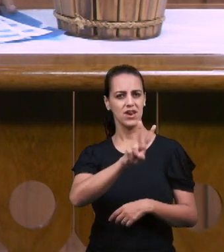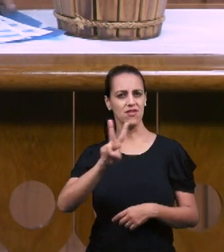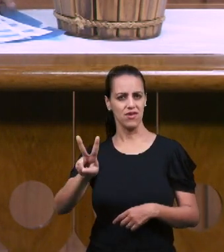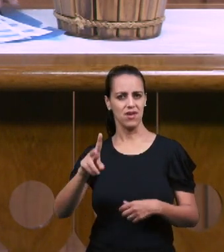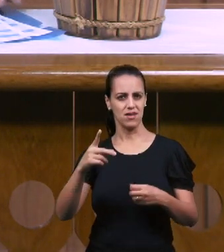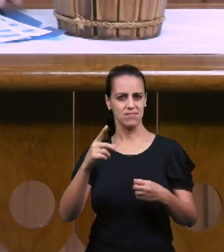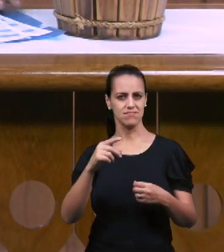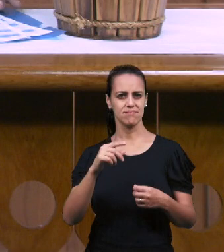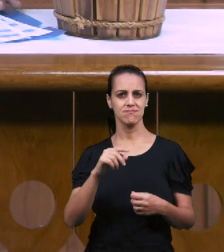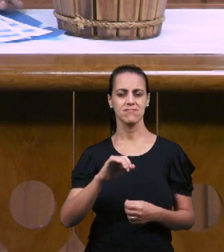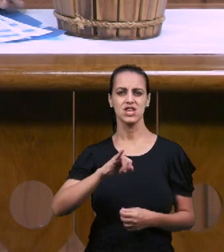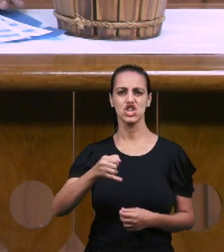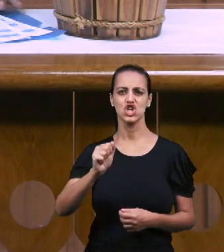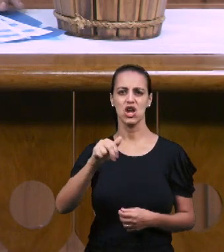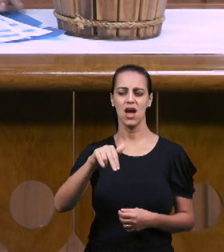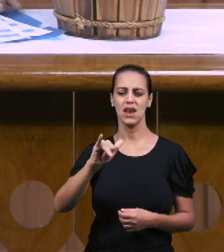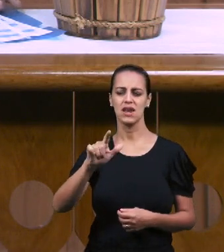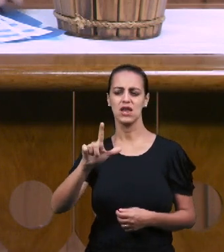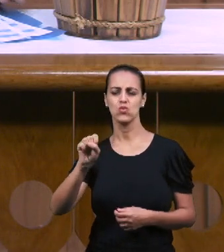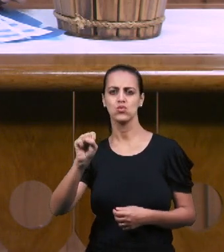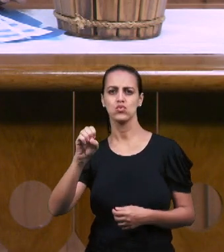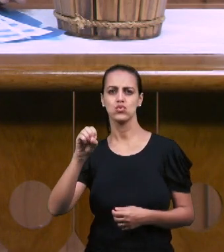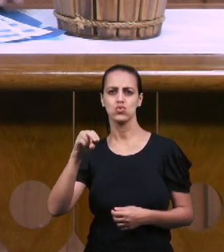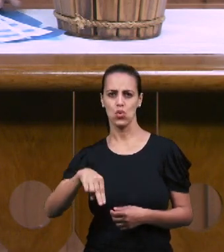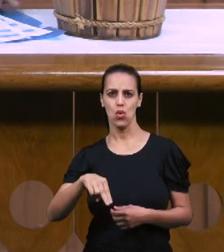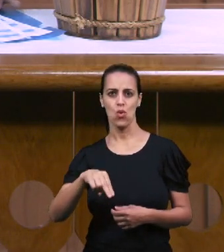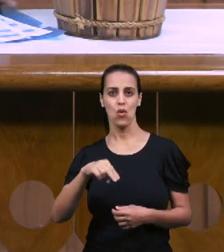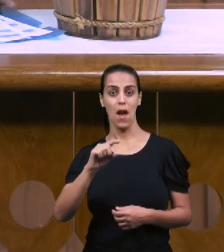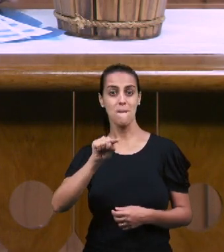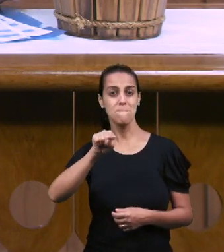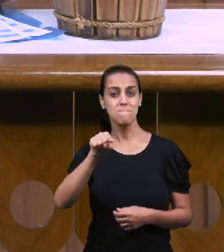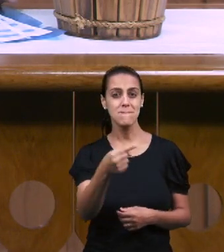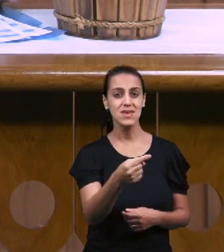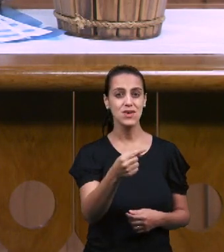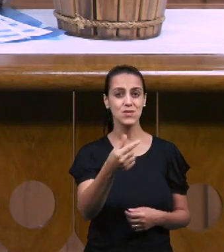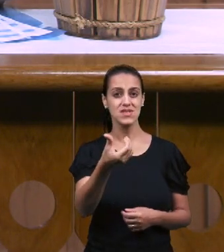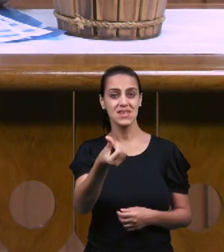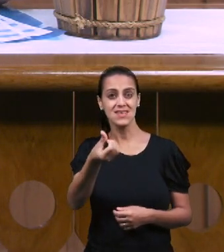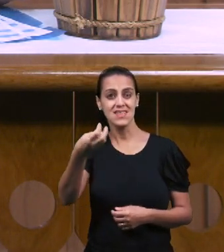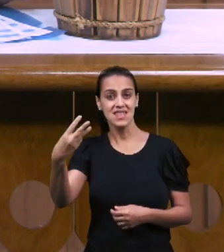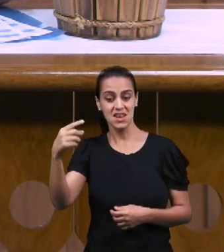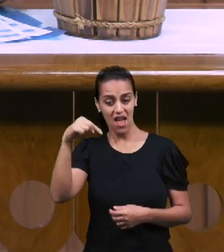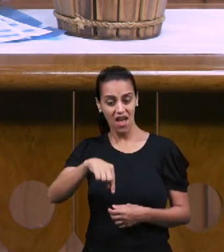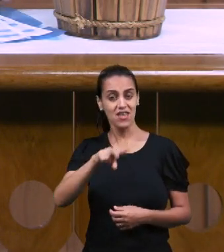frère Jamil, 1063. Il est ici à côté, à Ville-Velha.